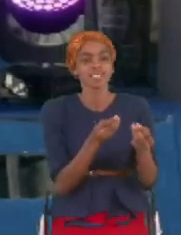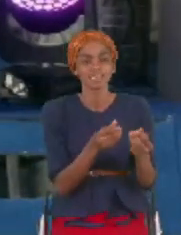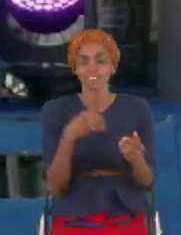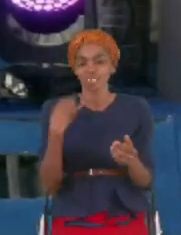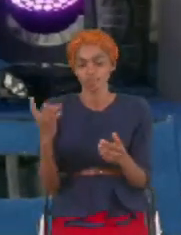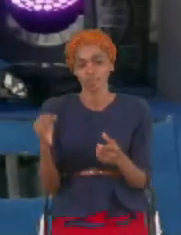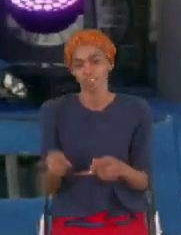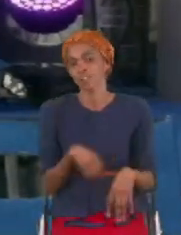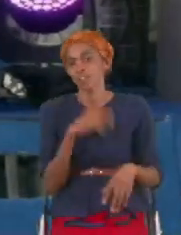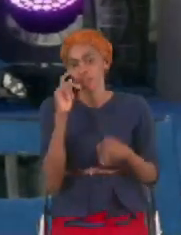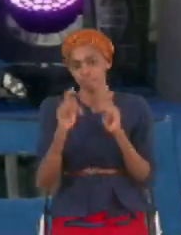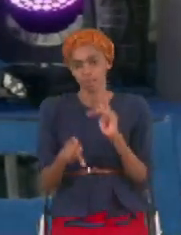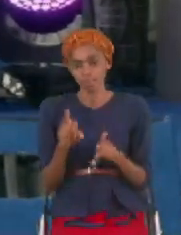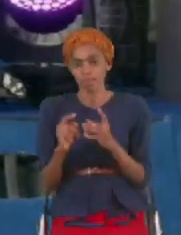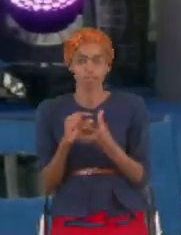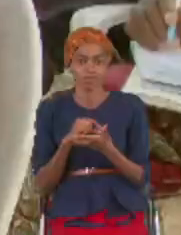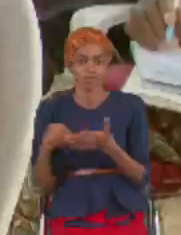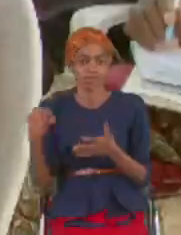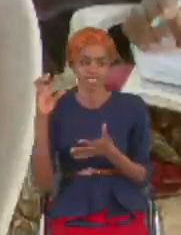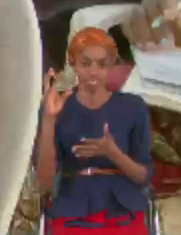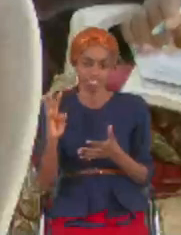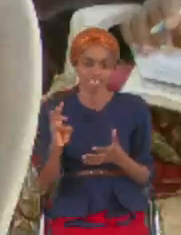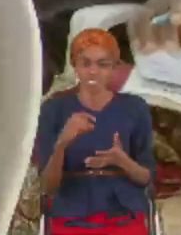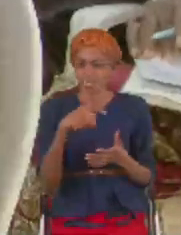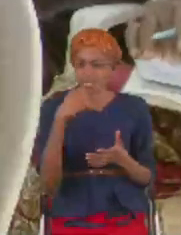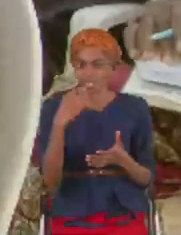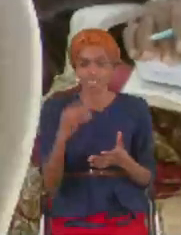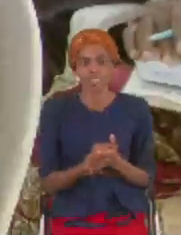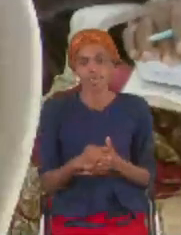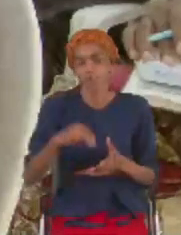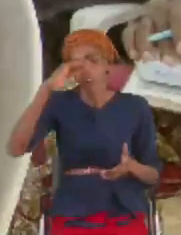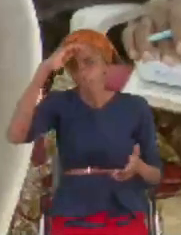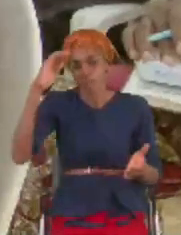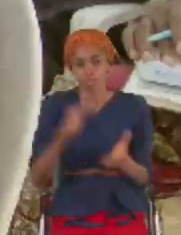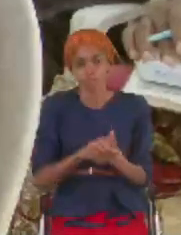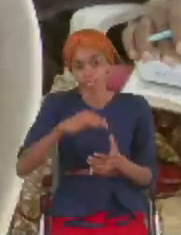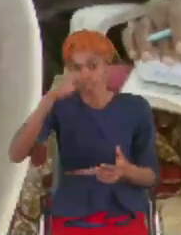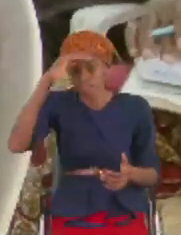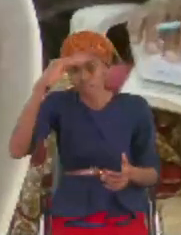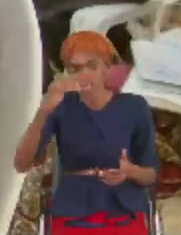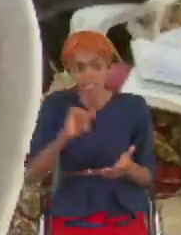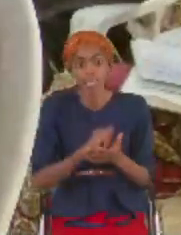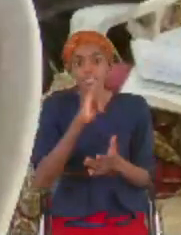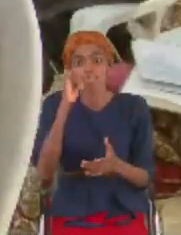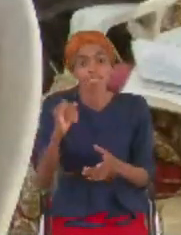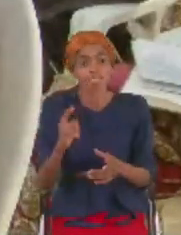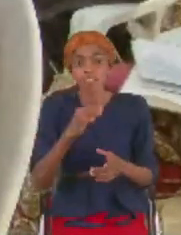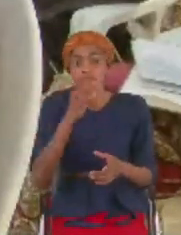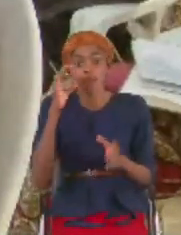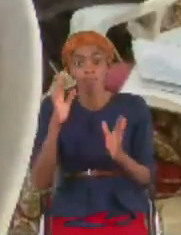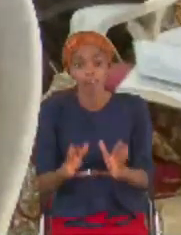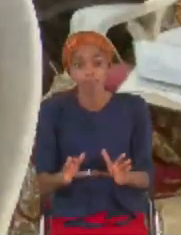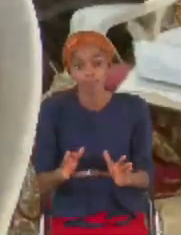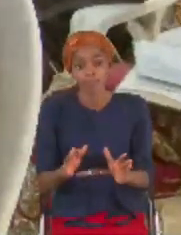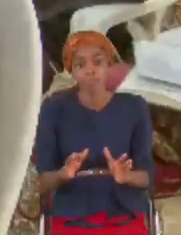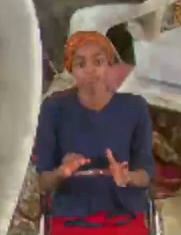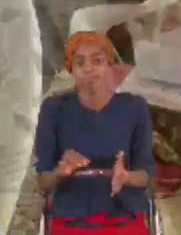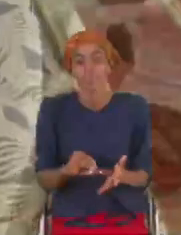la population vers ces six idées il faut que le laboureur le cultivateur